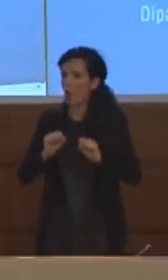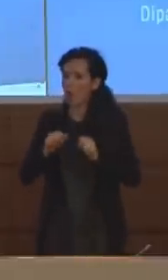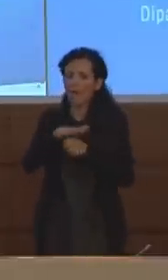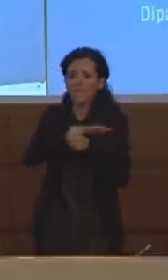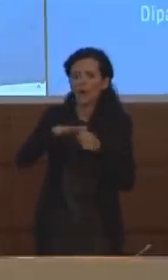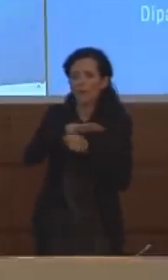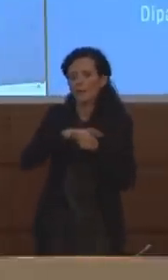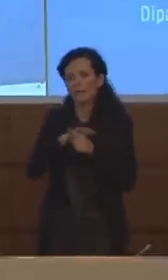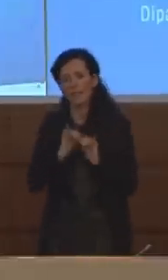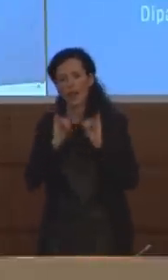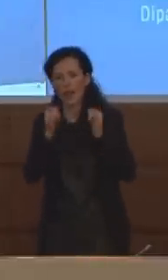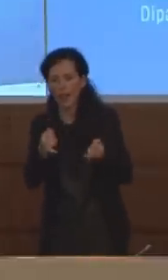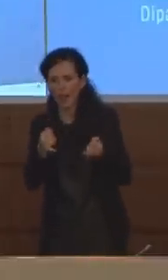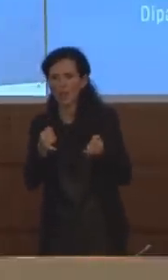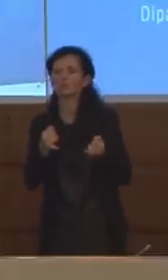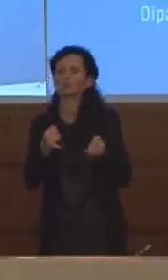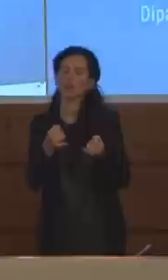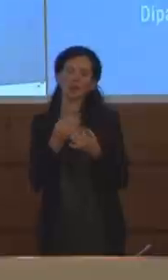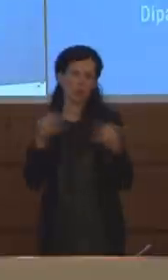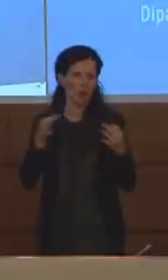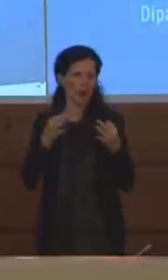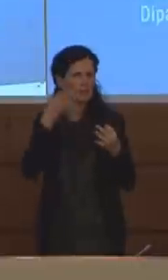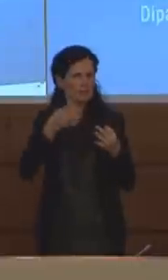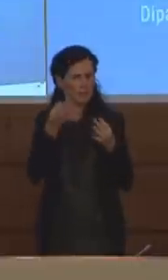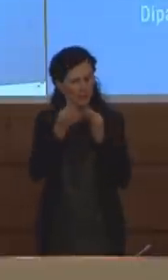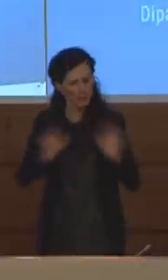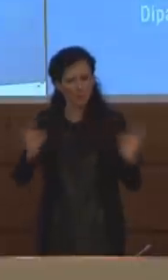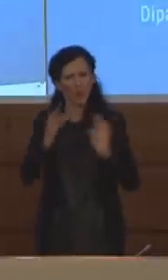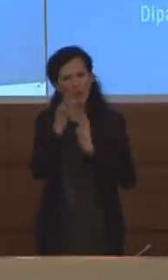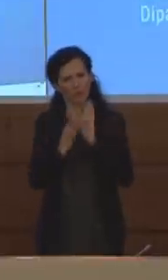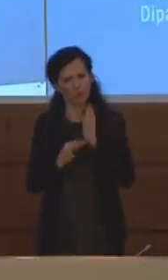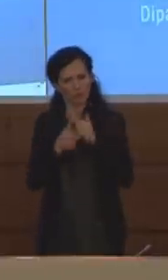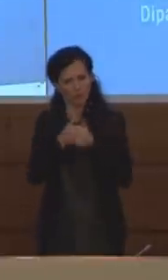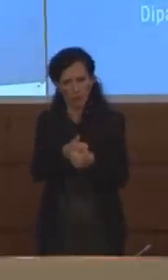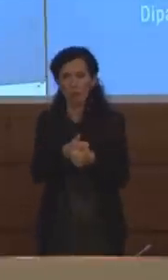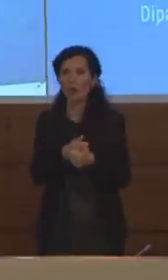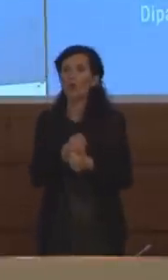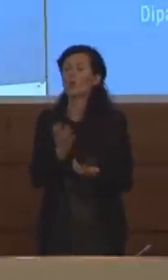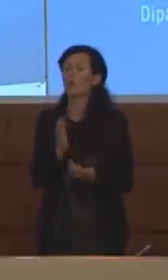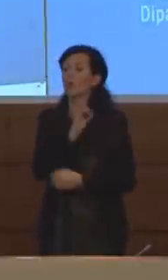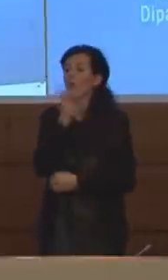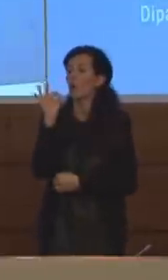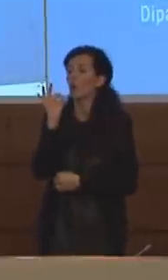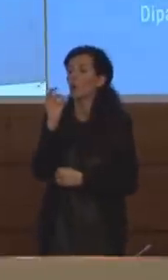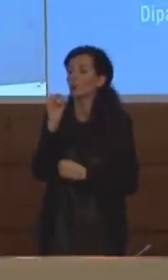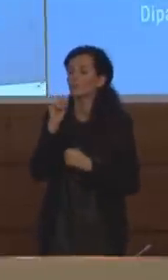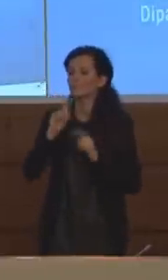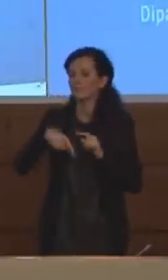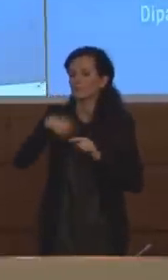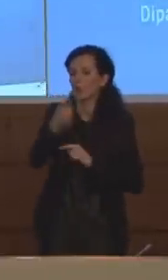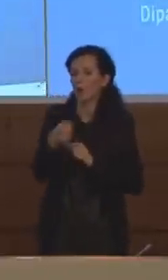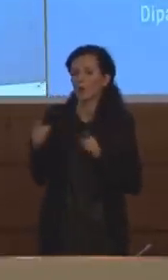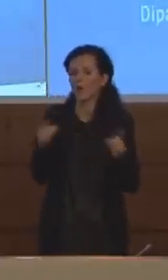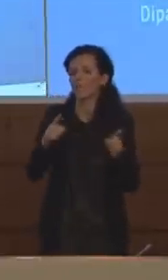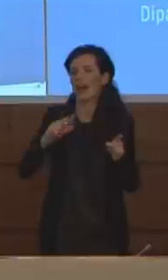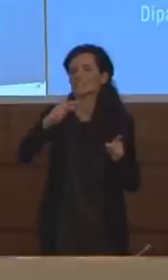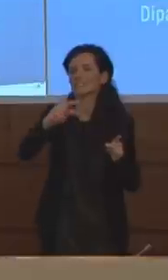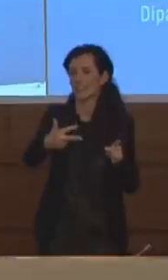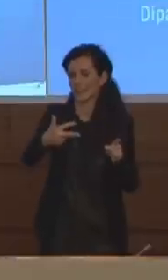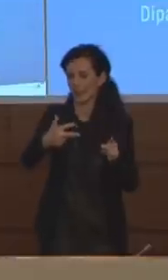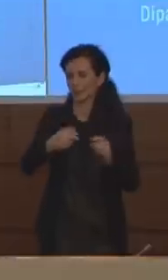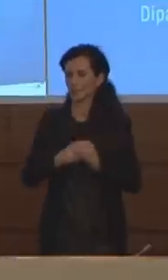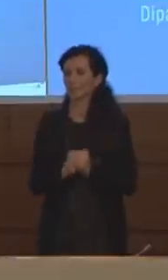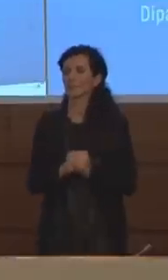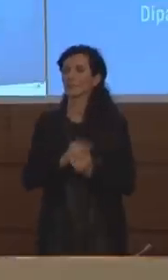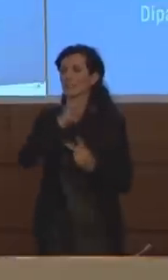familiari ovviamente con tutte le misure sicurezza possibili oppure questa è una cosa che sarà solo dalla fase iii insomma da più avanti